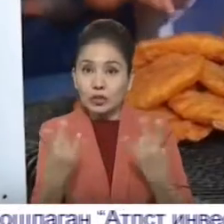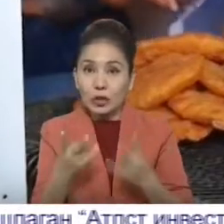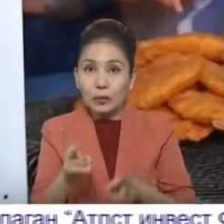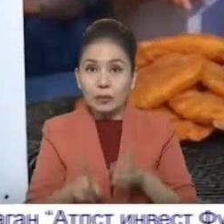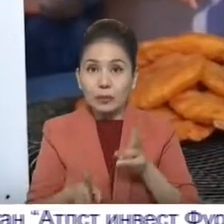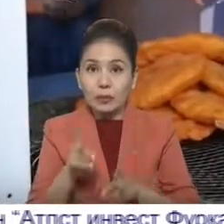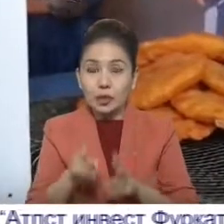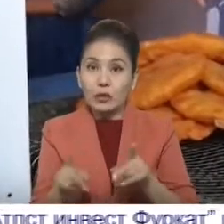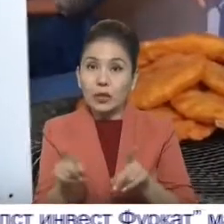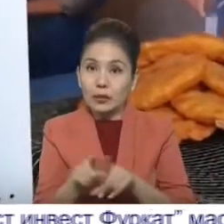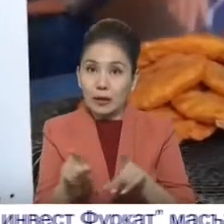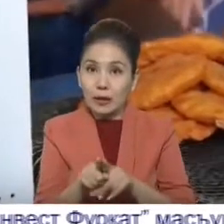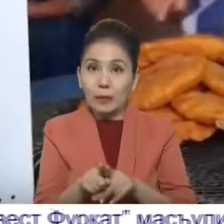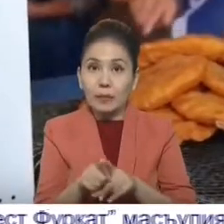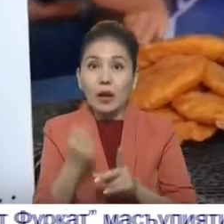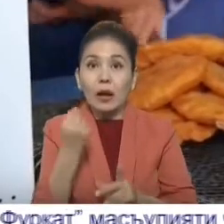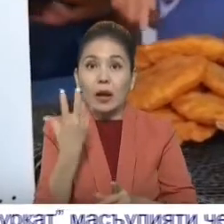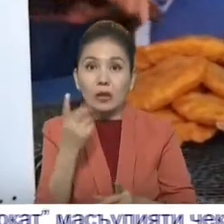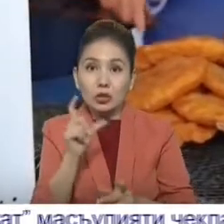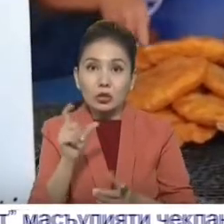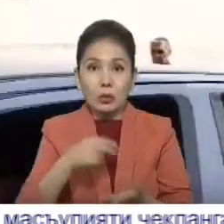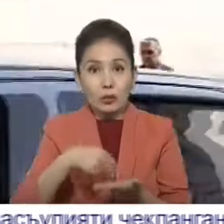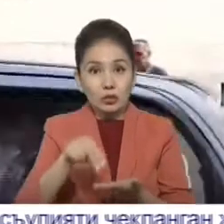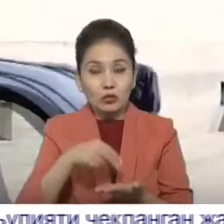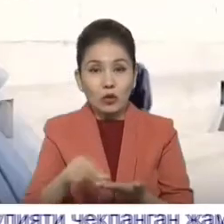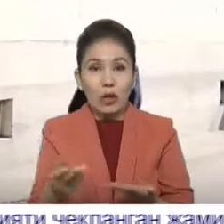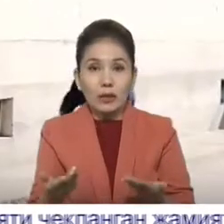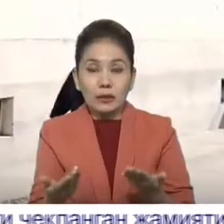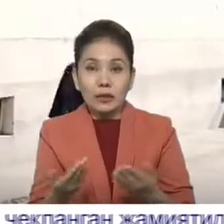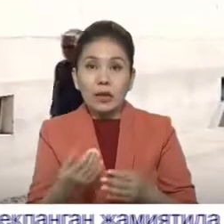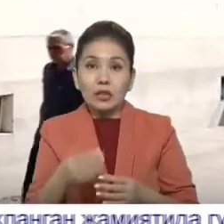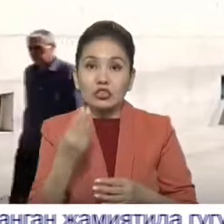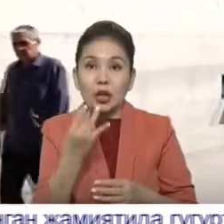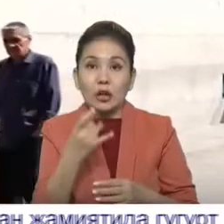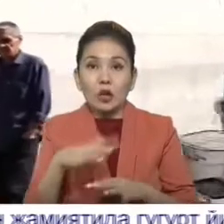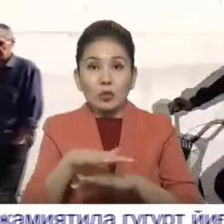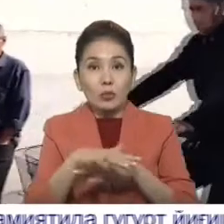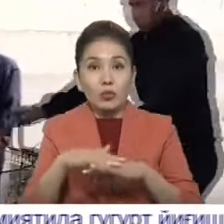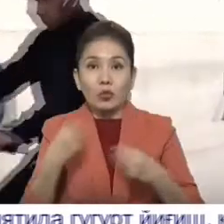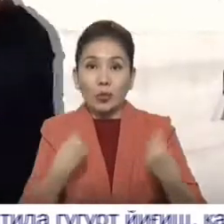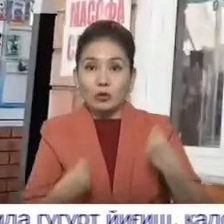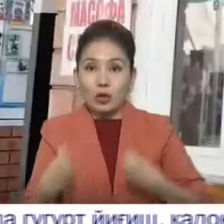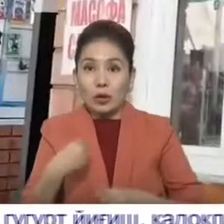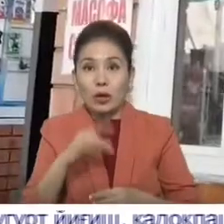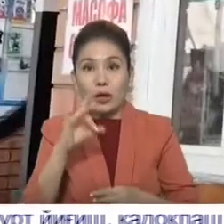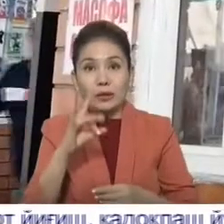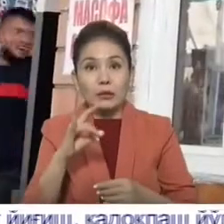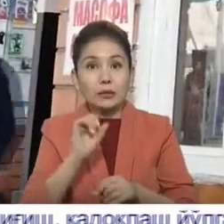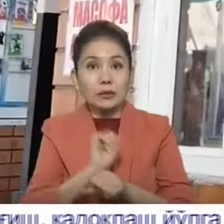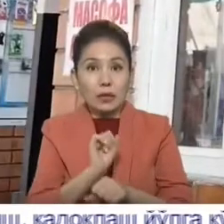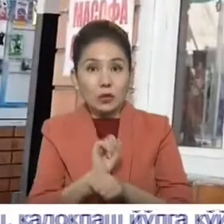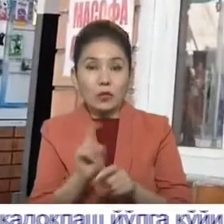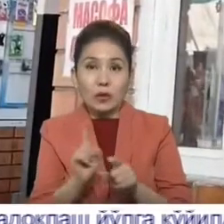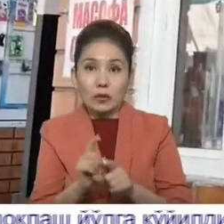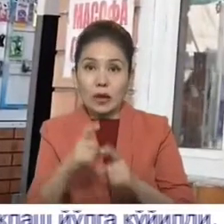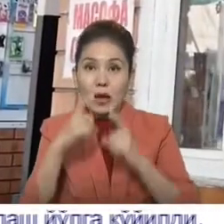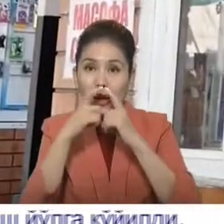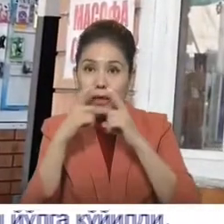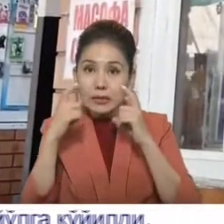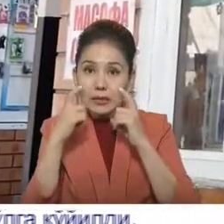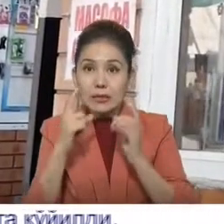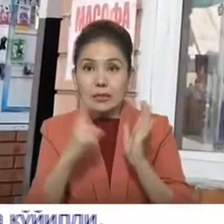Пиширётган нарсаларингизни қанча одам сотиб олади, тўғрими? Шахрихон буюм бозори ҳамда автотурargohida ҳам бўлдик. Кираверишда на